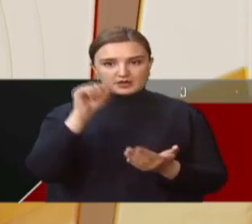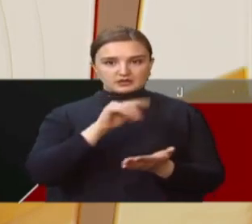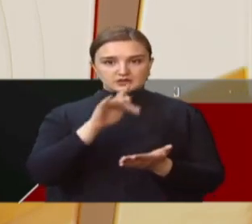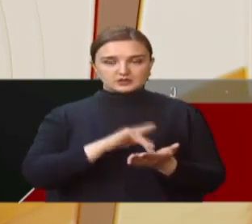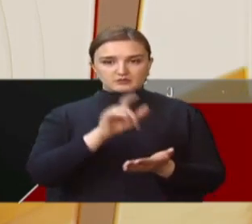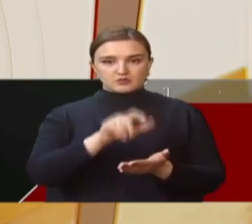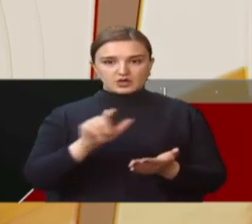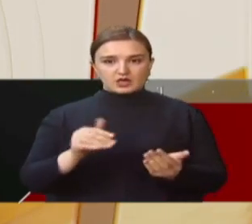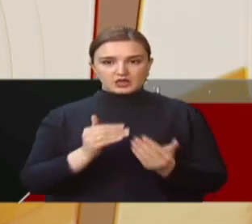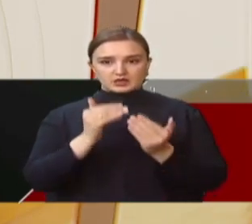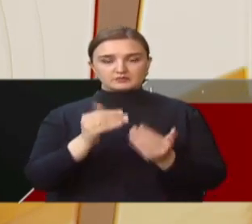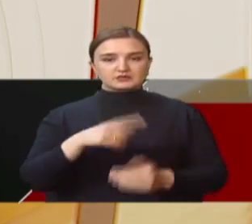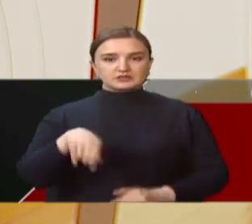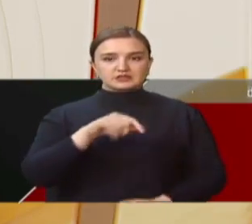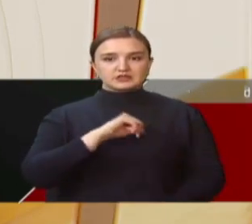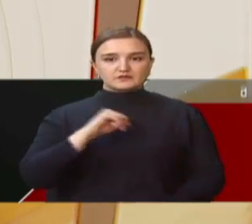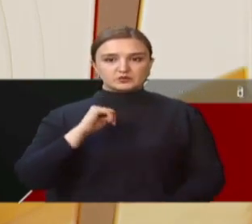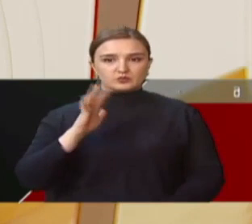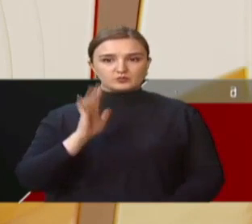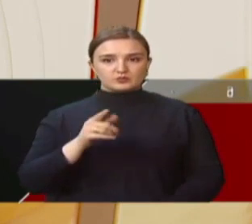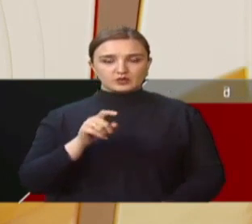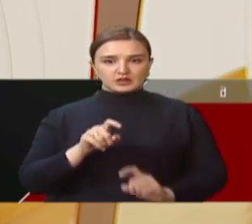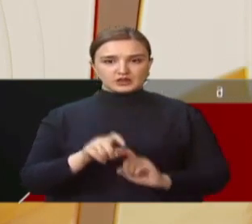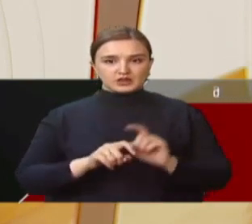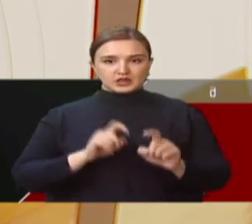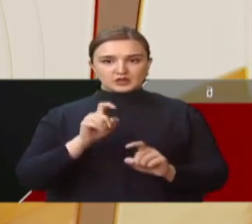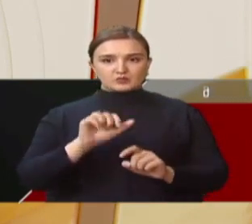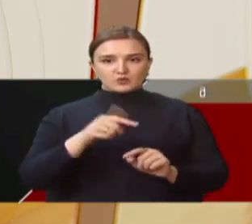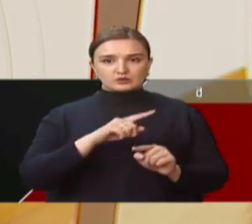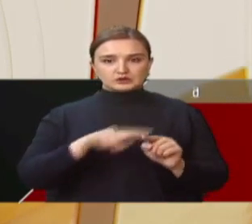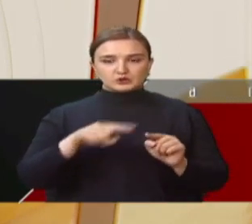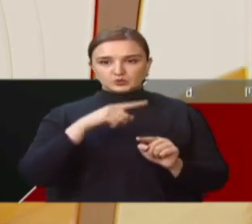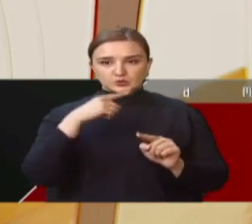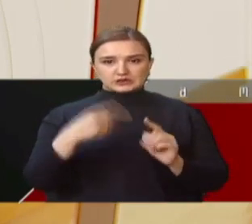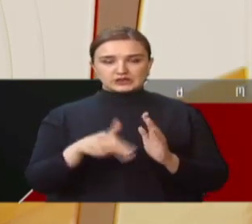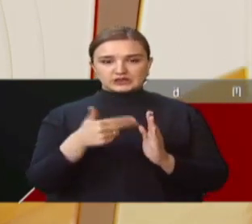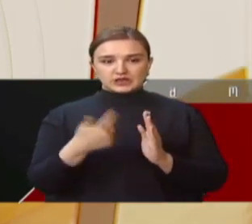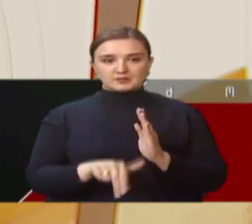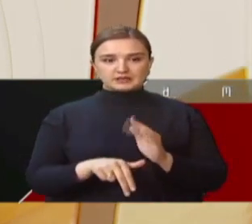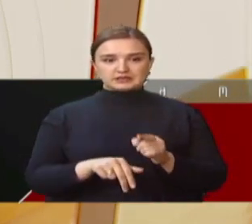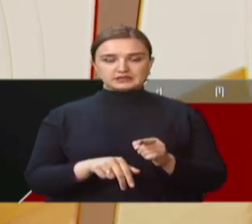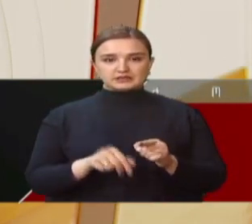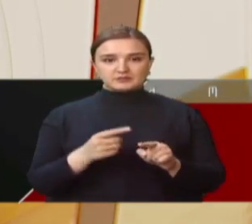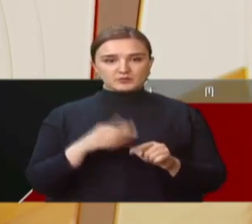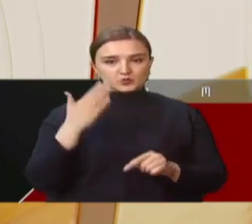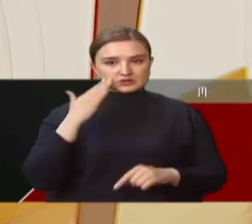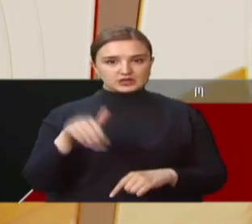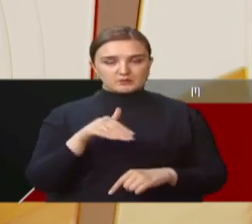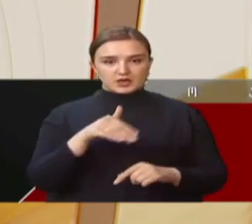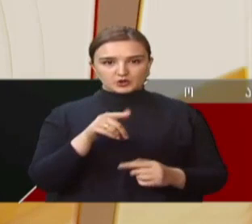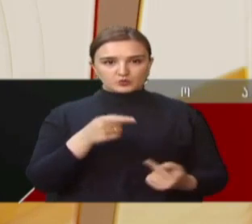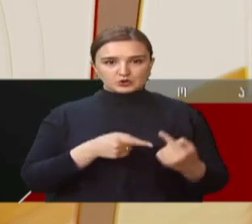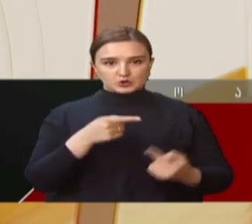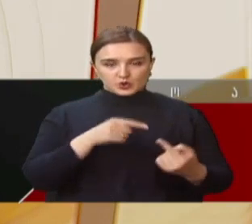თანამოქალაქეებისთვის და ისინი თვითონ გადმოდგავენ ნაბიჯს საქართველოს. როგორც კი რუსეთი დამარცხდება ამ უკსამართლო ბრძოლაში